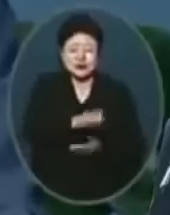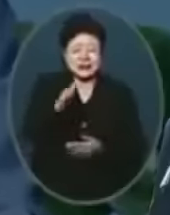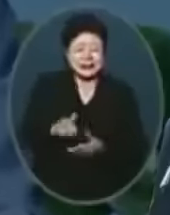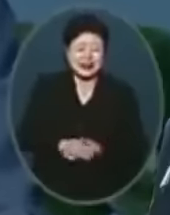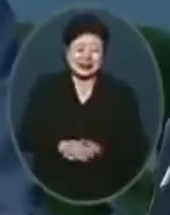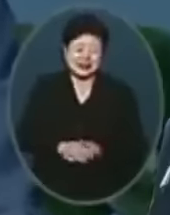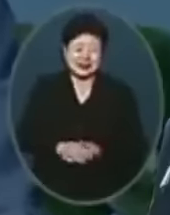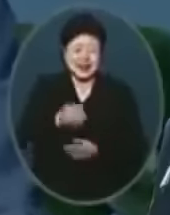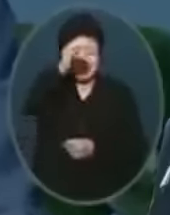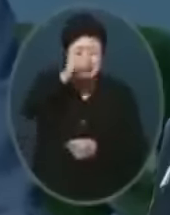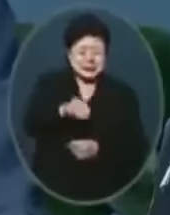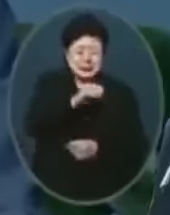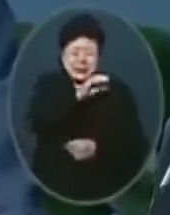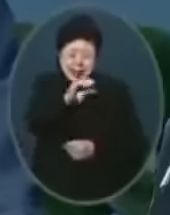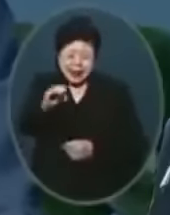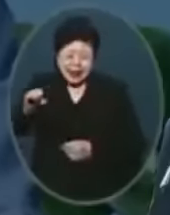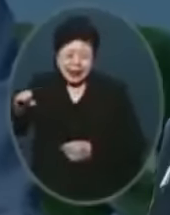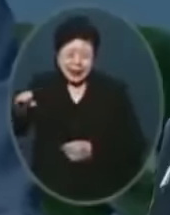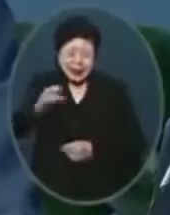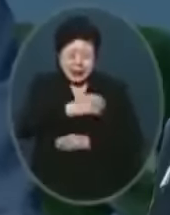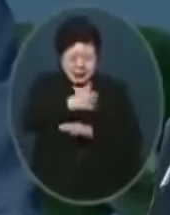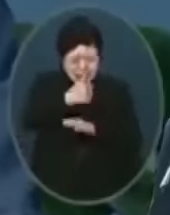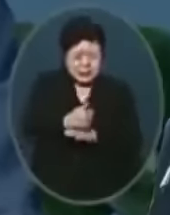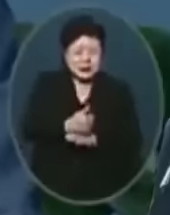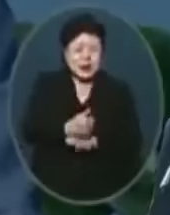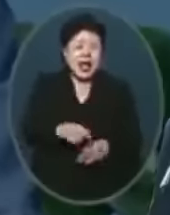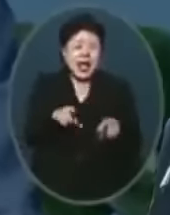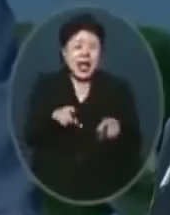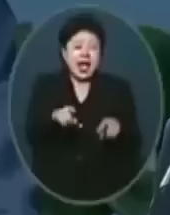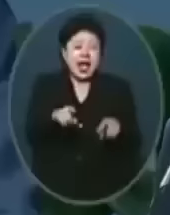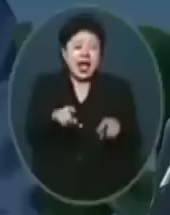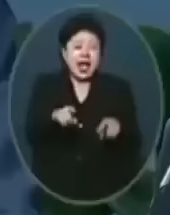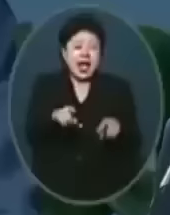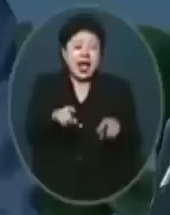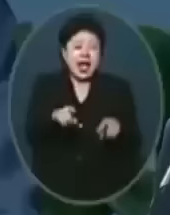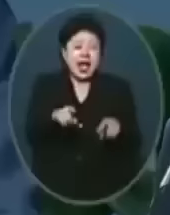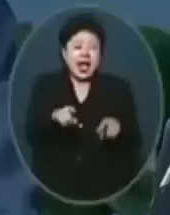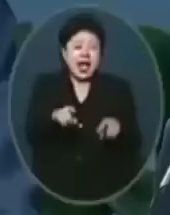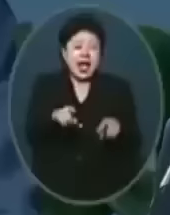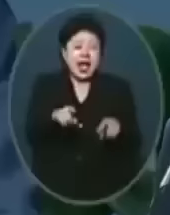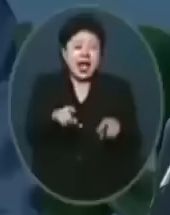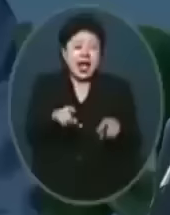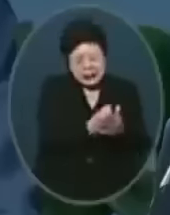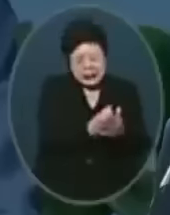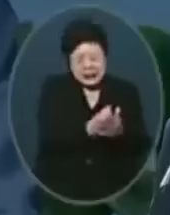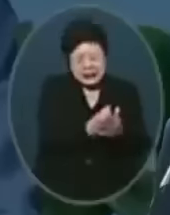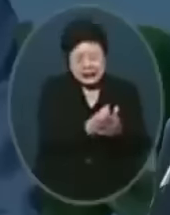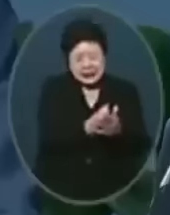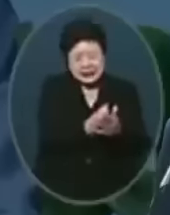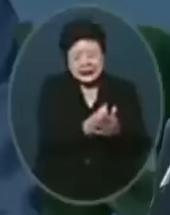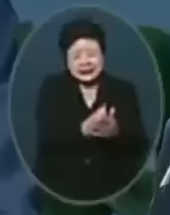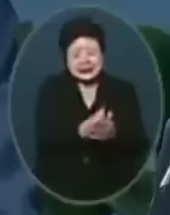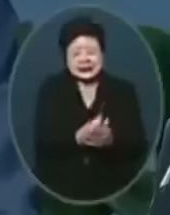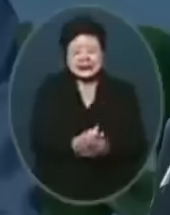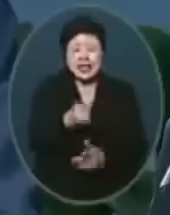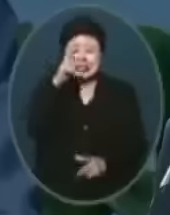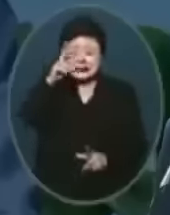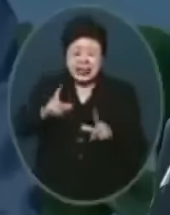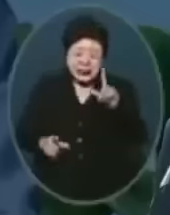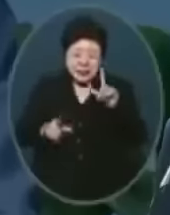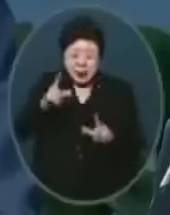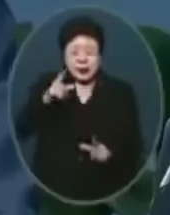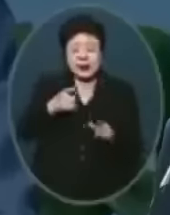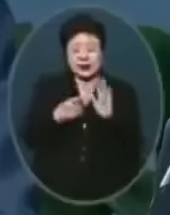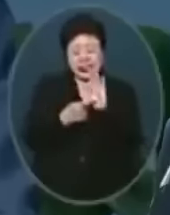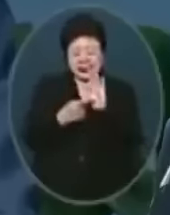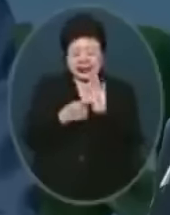우리가 십자가에 그리스도와 함께 못 박힌 장면